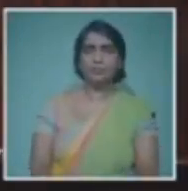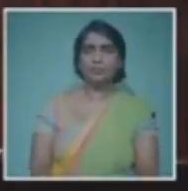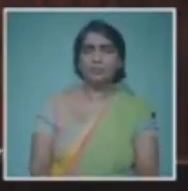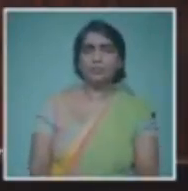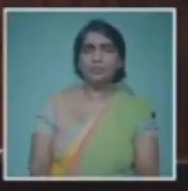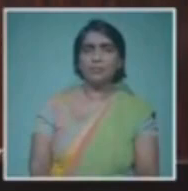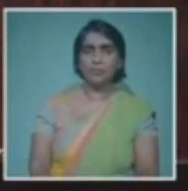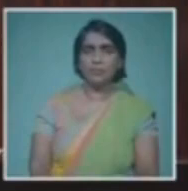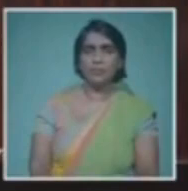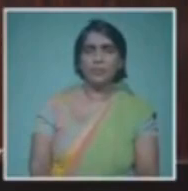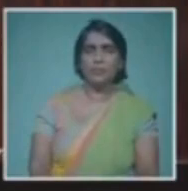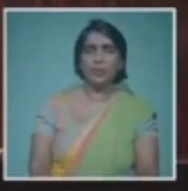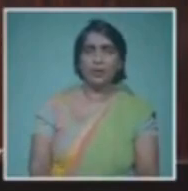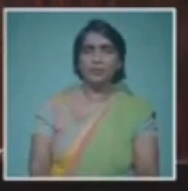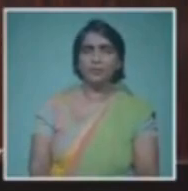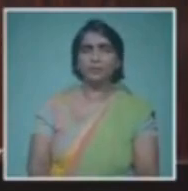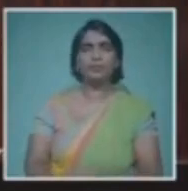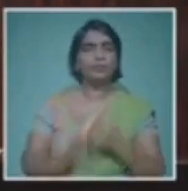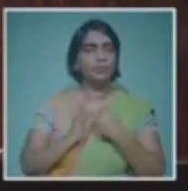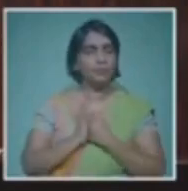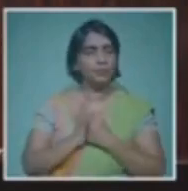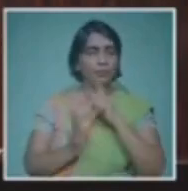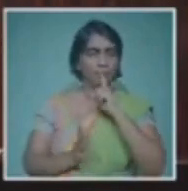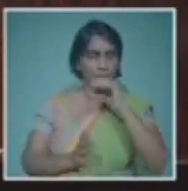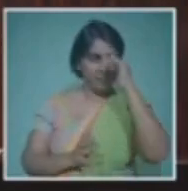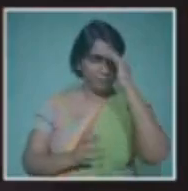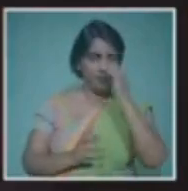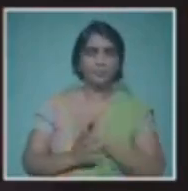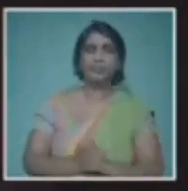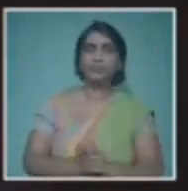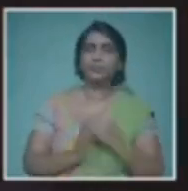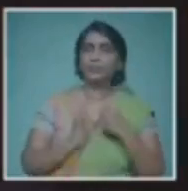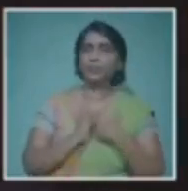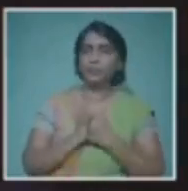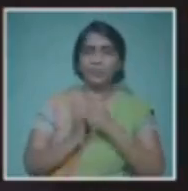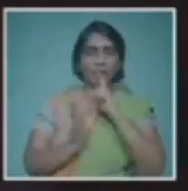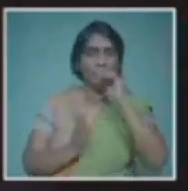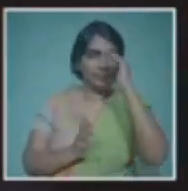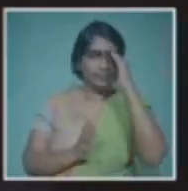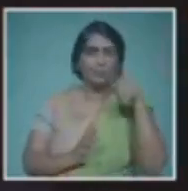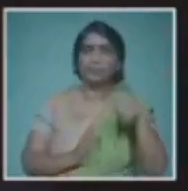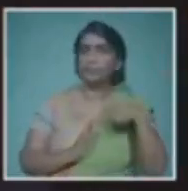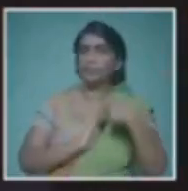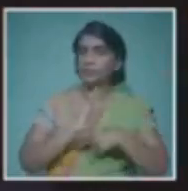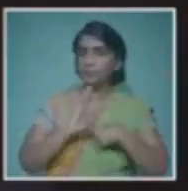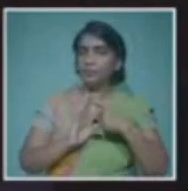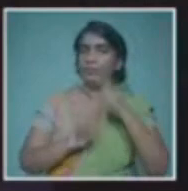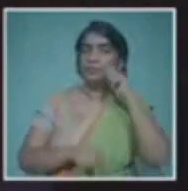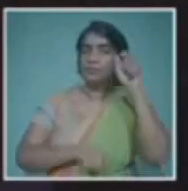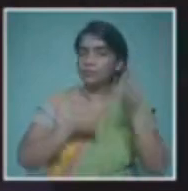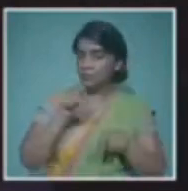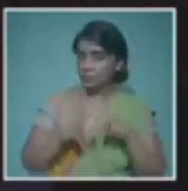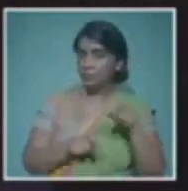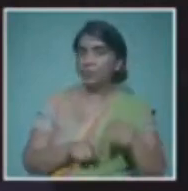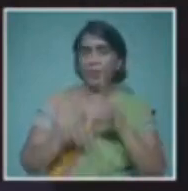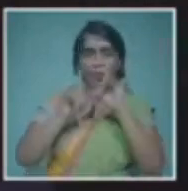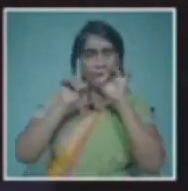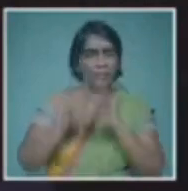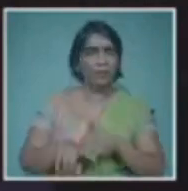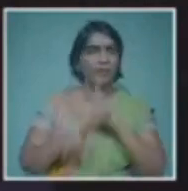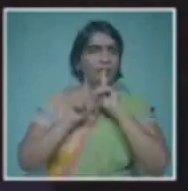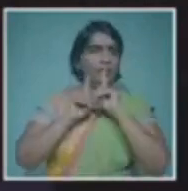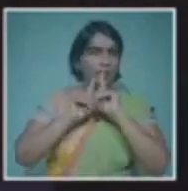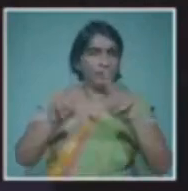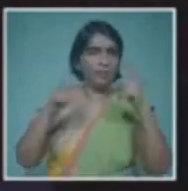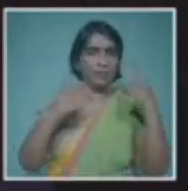හේෂා විතානගේ මන්තුමා. අරු කතානායකතුමනි ගරු කතානායකතුමනි මේ රටේ ජනතාවට මේ වගේ ප්‍රකාශ